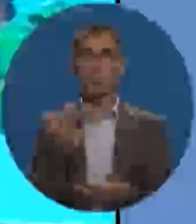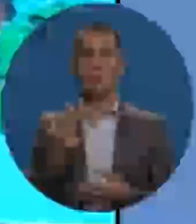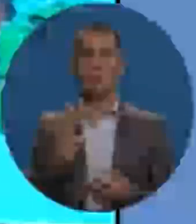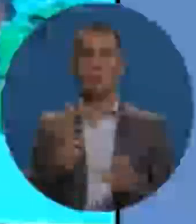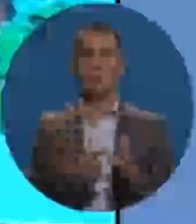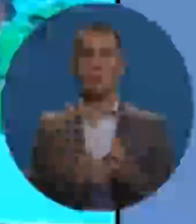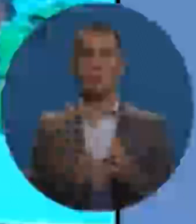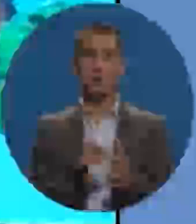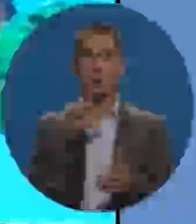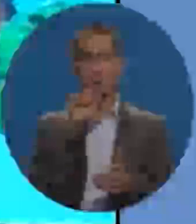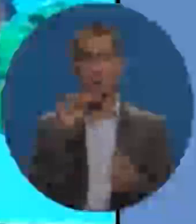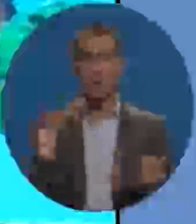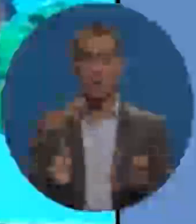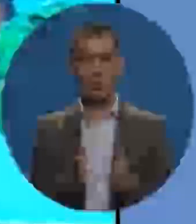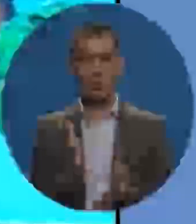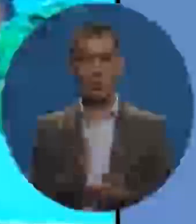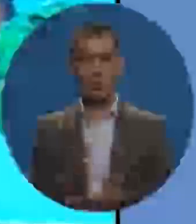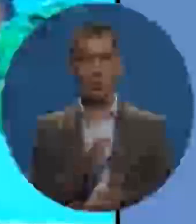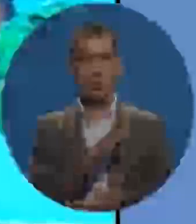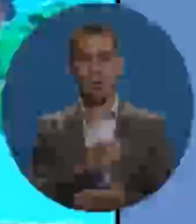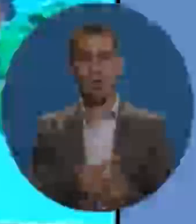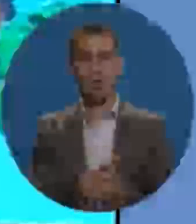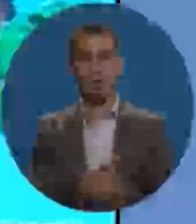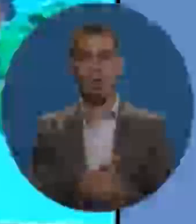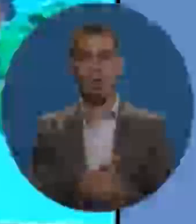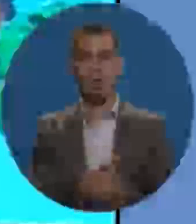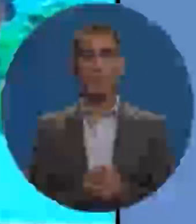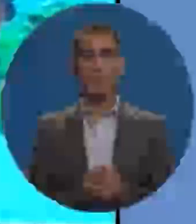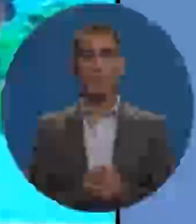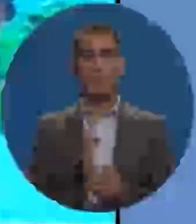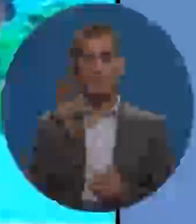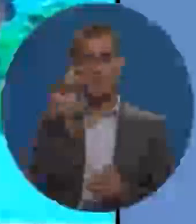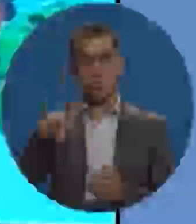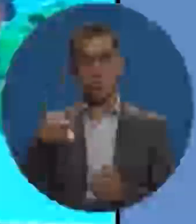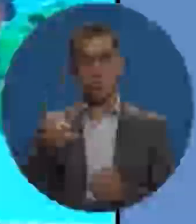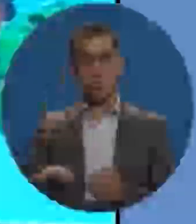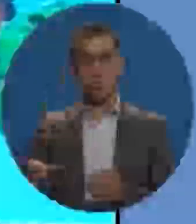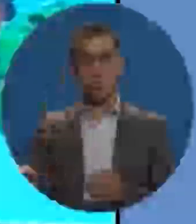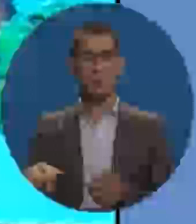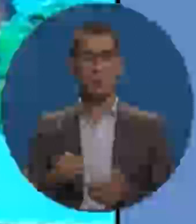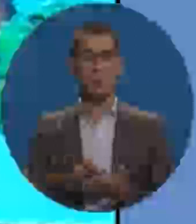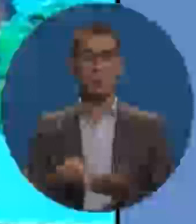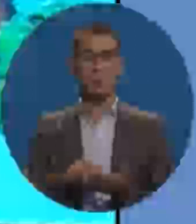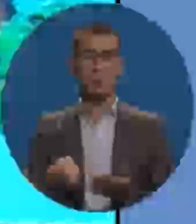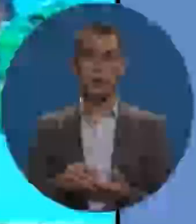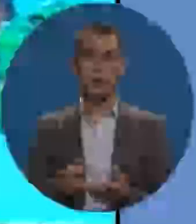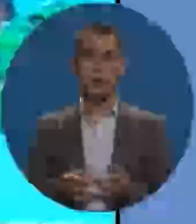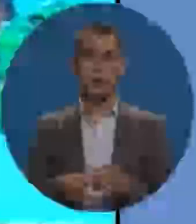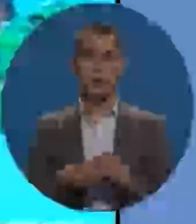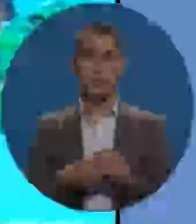тауықтың 7 шөжесі бар екен. Түсіндік пе, балаларым? Жазып алым.